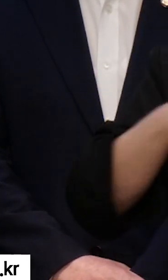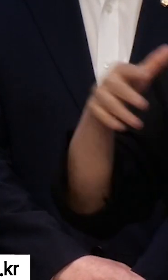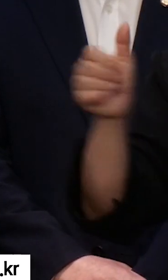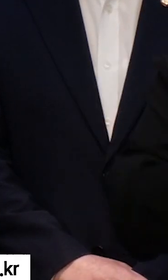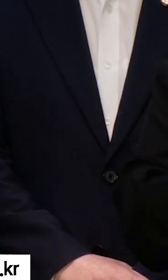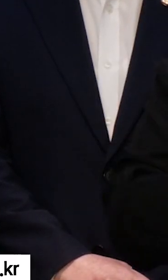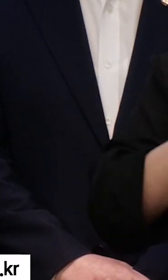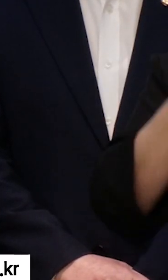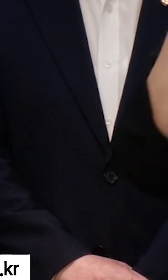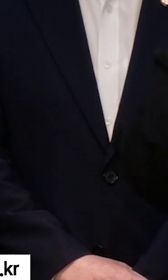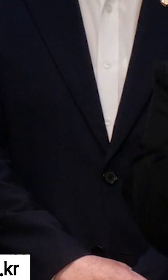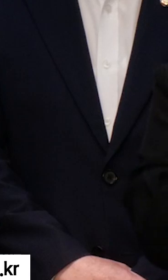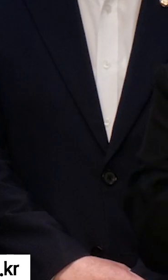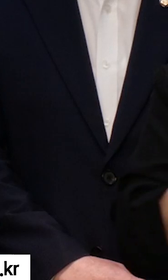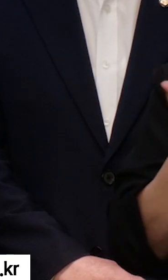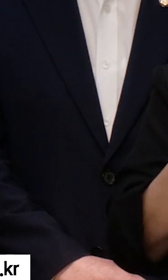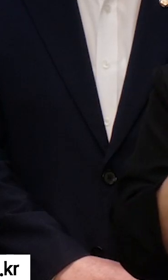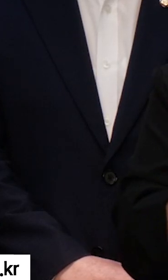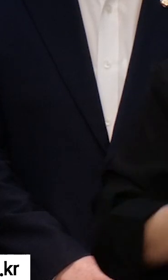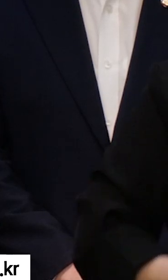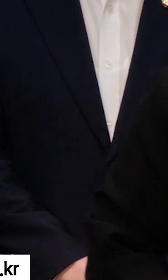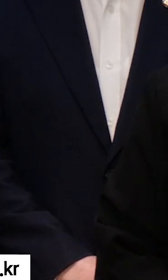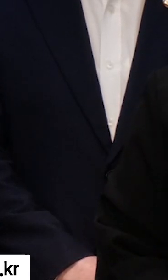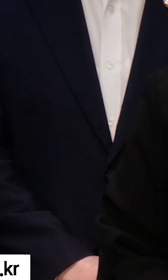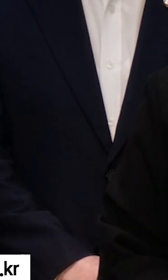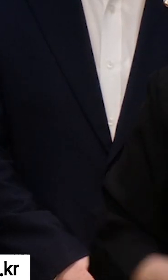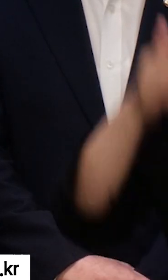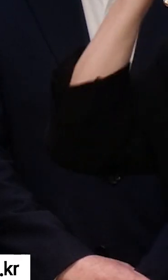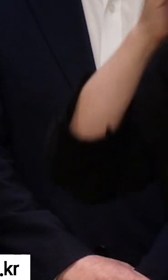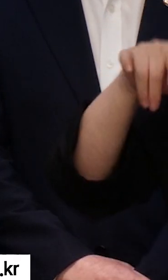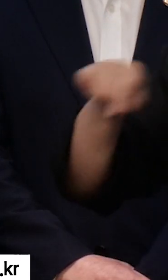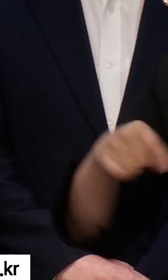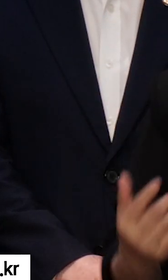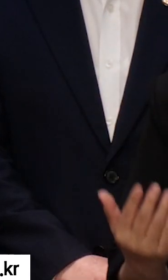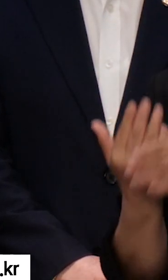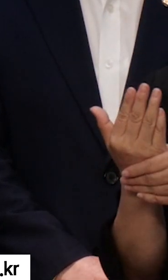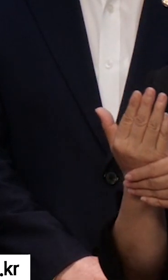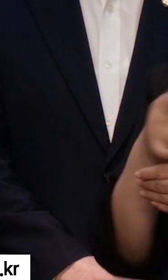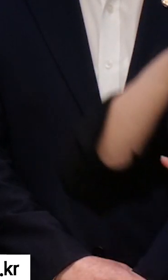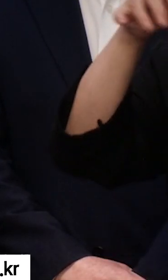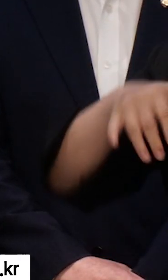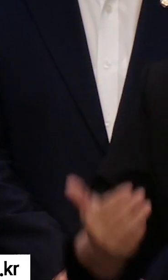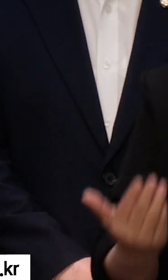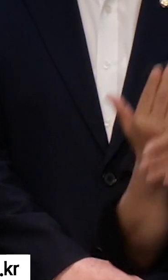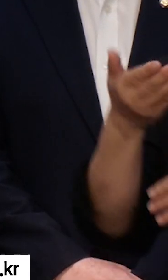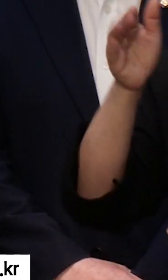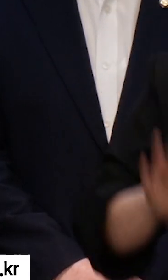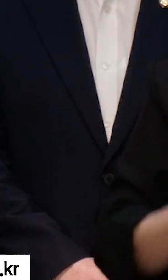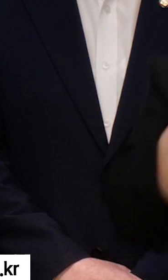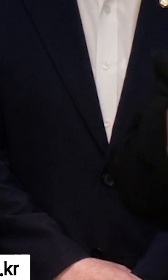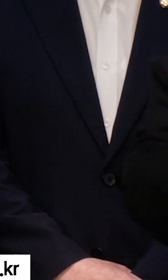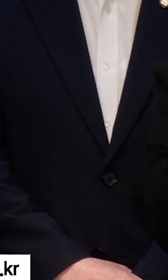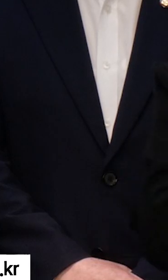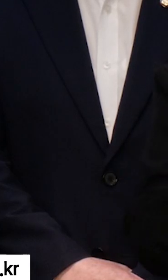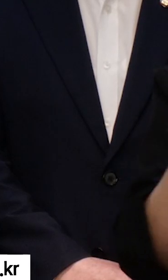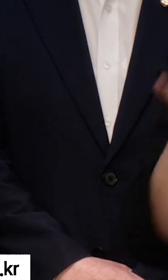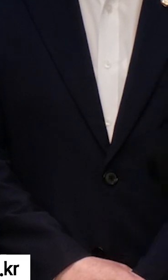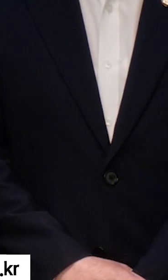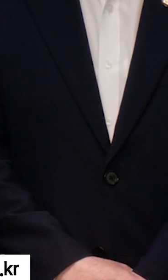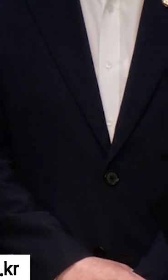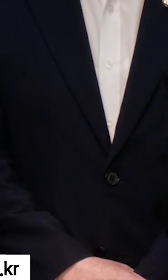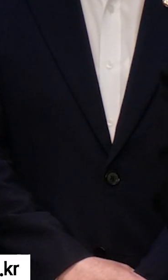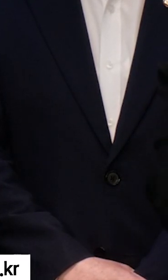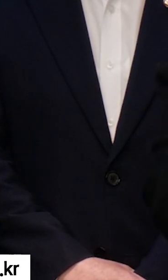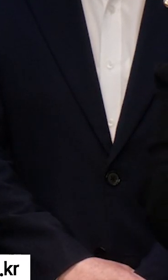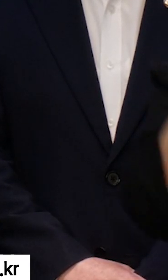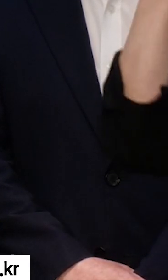않던 윤석열 대통령이 우크라이나에 갑자기 나타난 것은 대한민국의 안보를 위협에 빠뜨릴 수